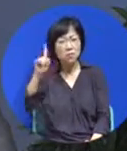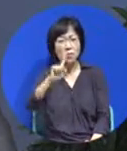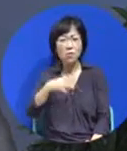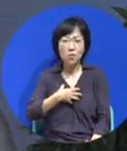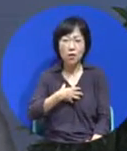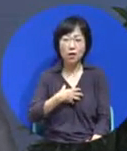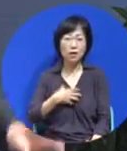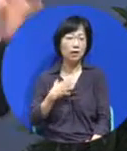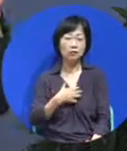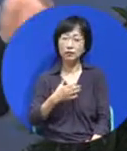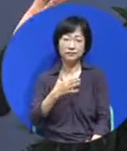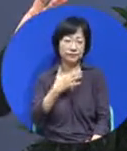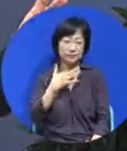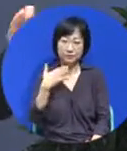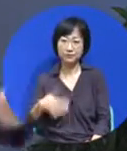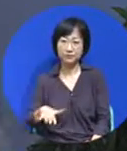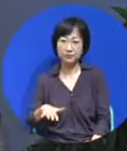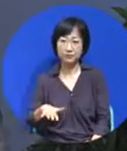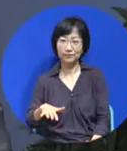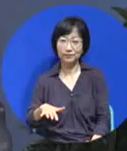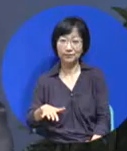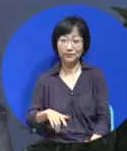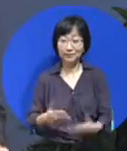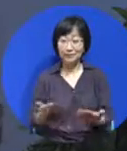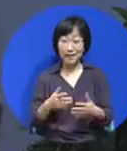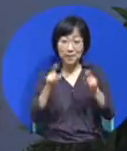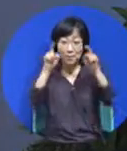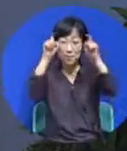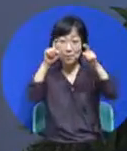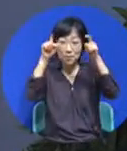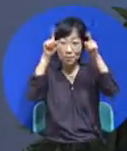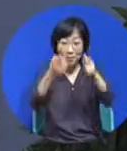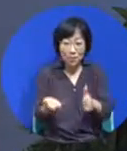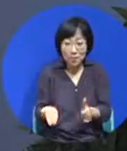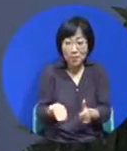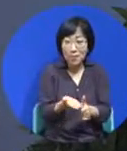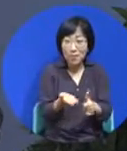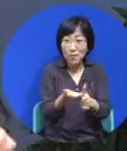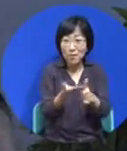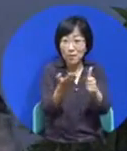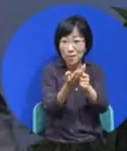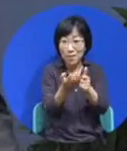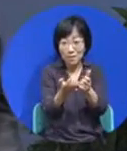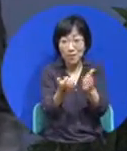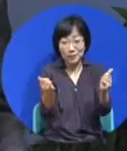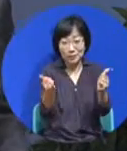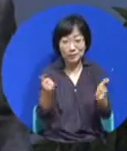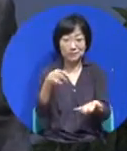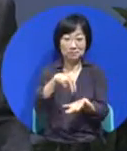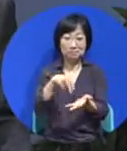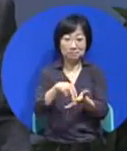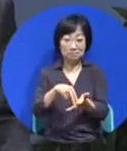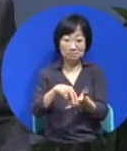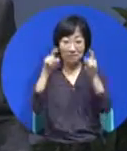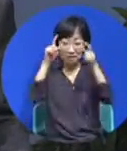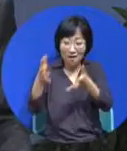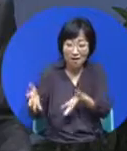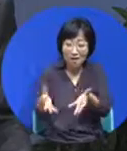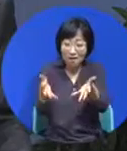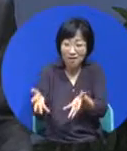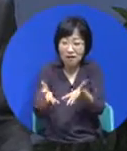that. 다윗은 비록 목동으로 있으면서 삼오늘을 누린 겁니다. For David, even while he was a shepherd, 그렇죠. he did those three things